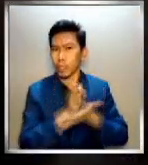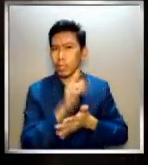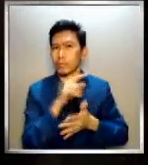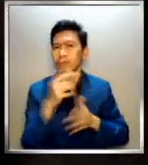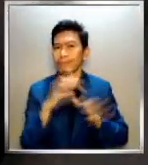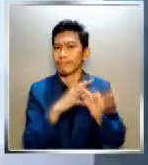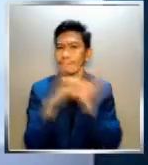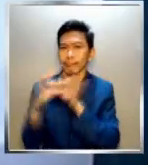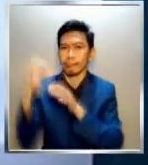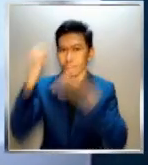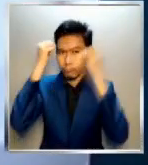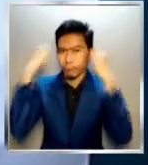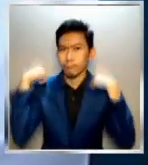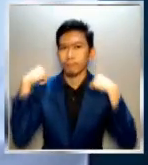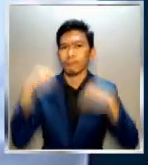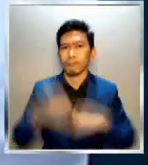oras.